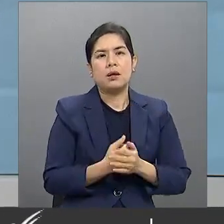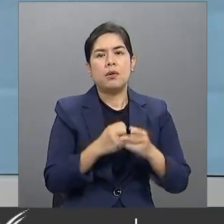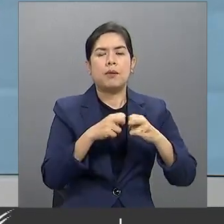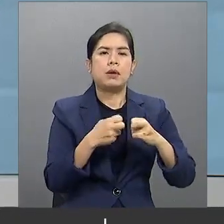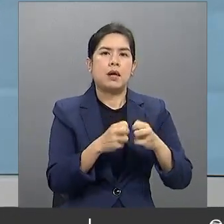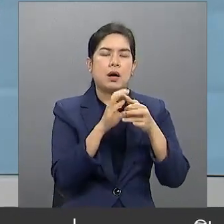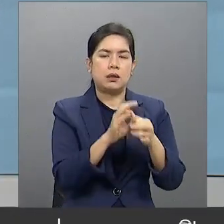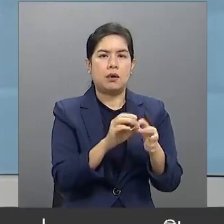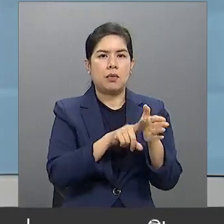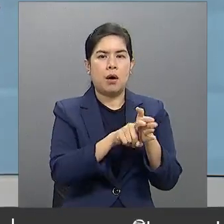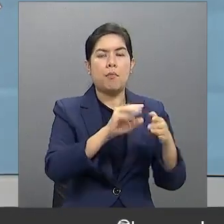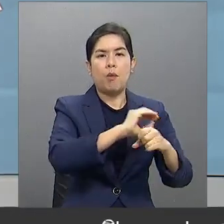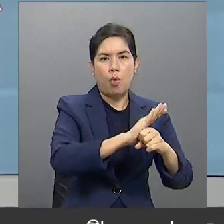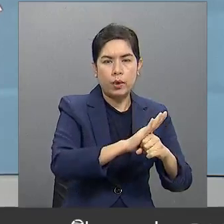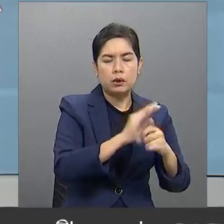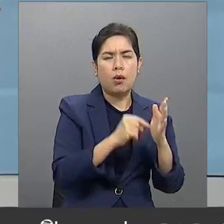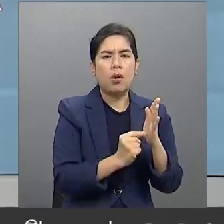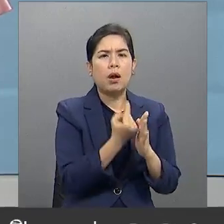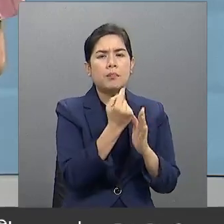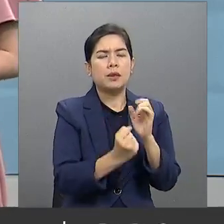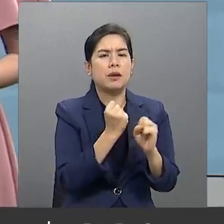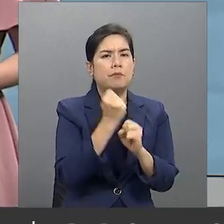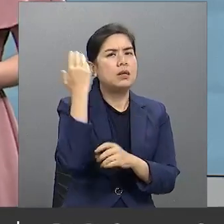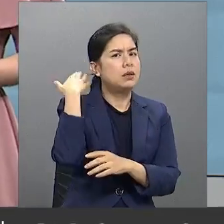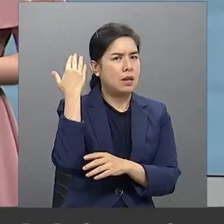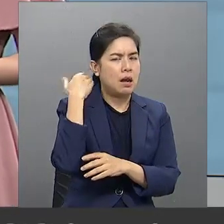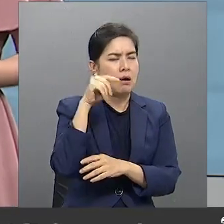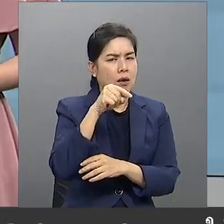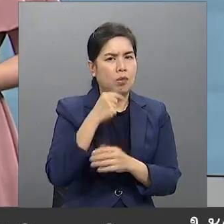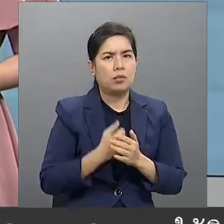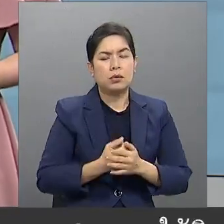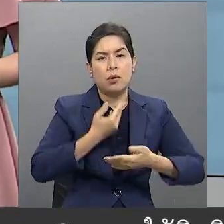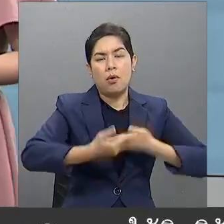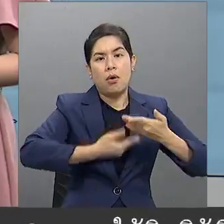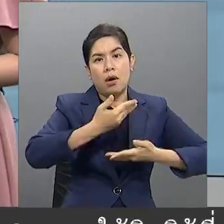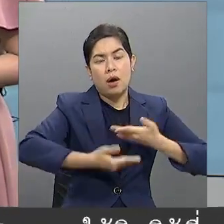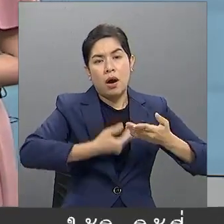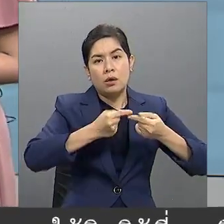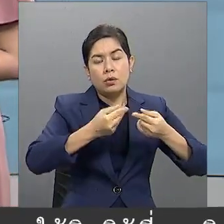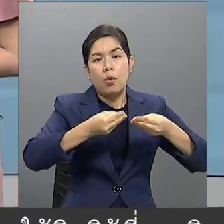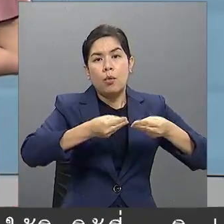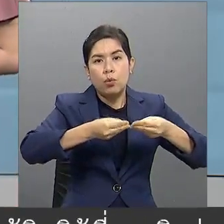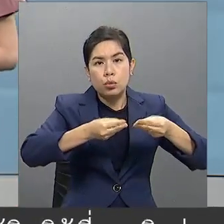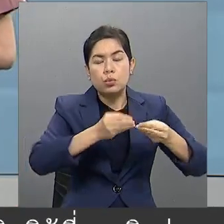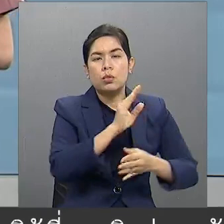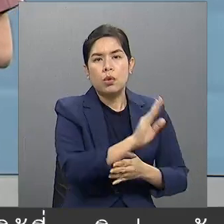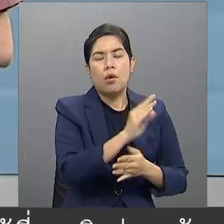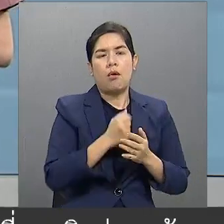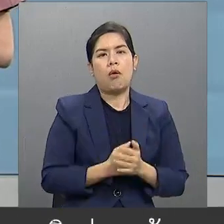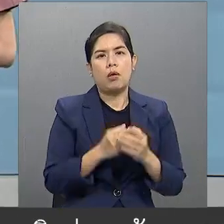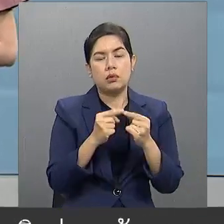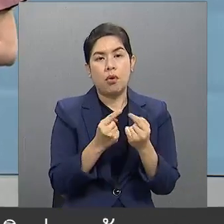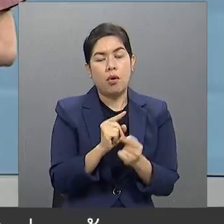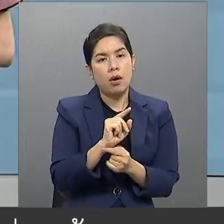มาตั้งแต่เมื่อปีที่แล้วนะคะที่ปีที่แล้วมีการเทขายหุ้นกู้และพันธบัตรเพื่อจะหันมาเก็บเงินสด